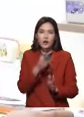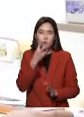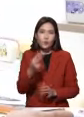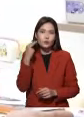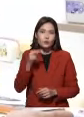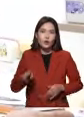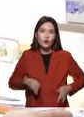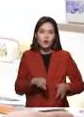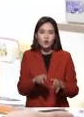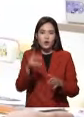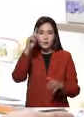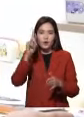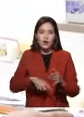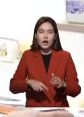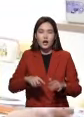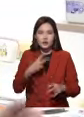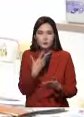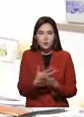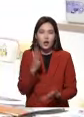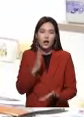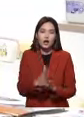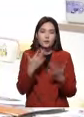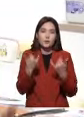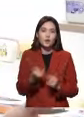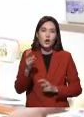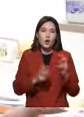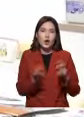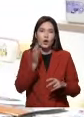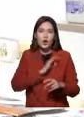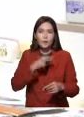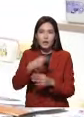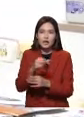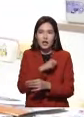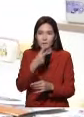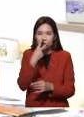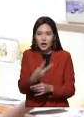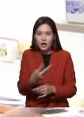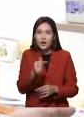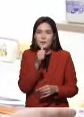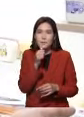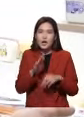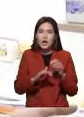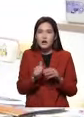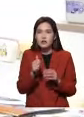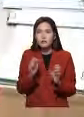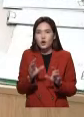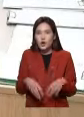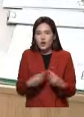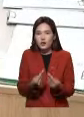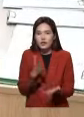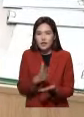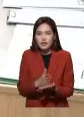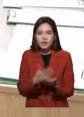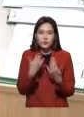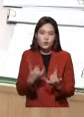жоғары екендігіне көз жеткізсе екен. Болашақта тұтынушыларымыз өз көзімен көріп, қолымен ұстауға жақсы мүмкіндік туып тұр.